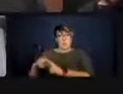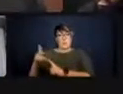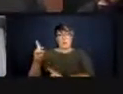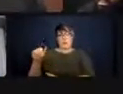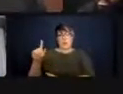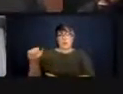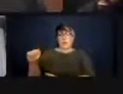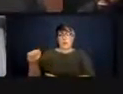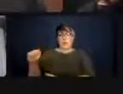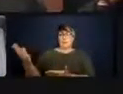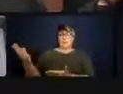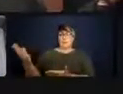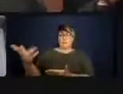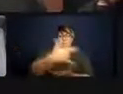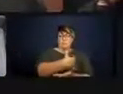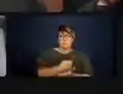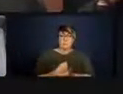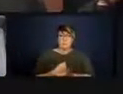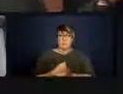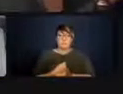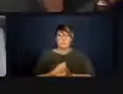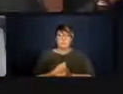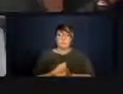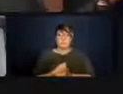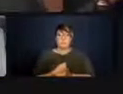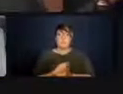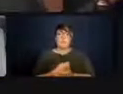tunachukua data ambayo tunayo kwa sasa.